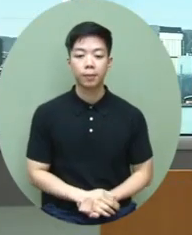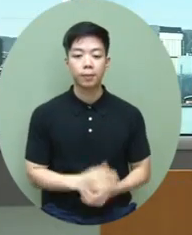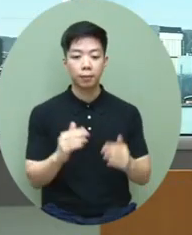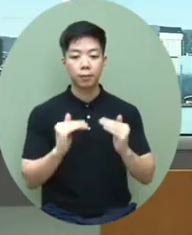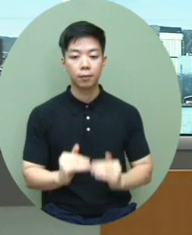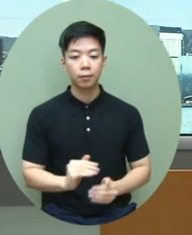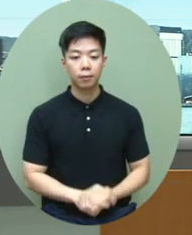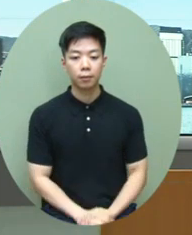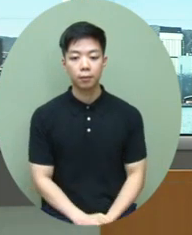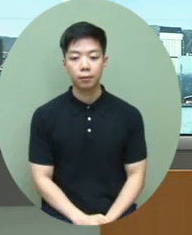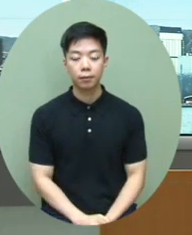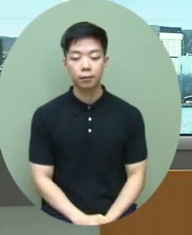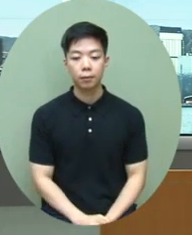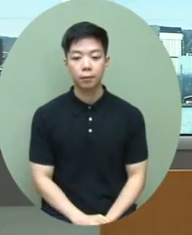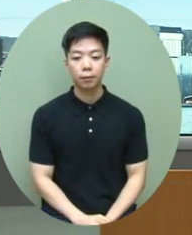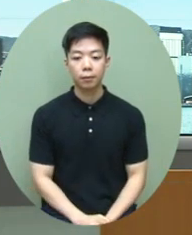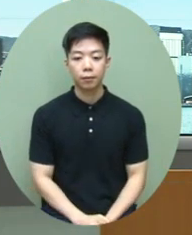士。